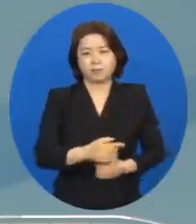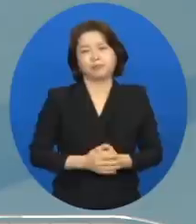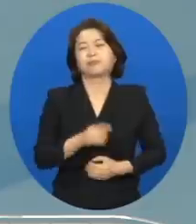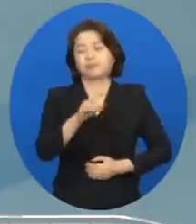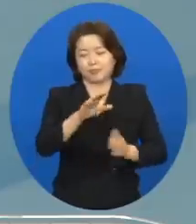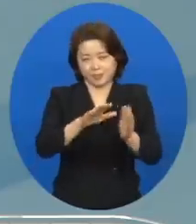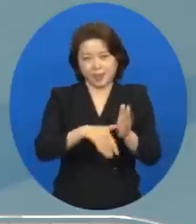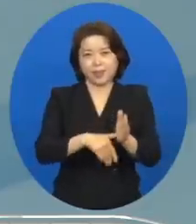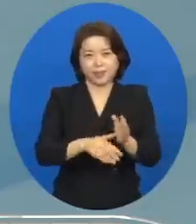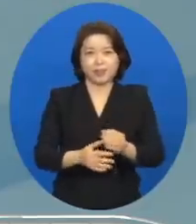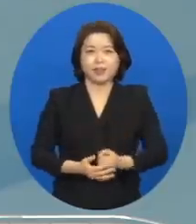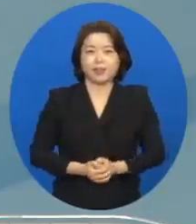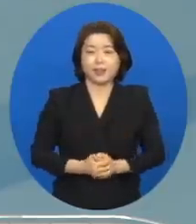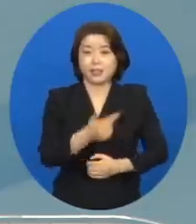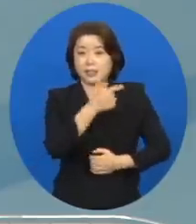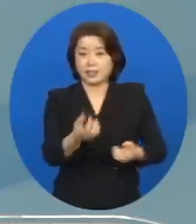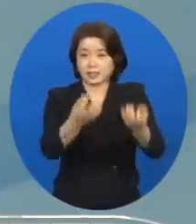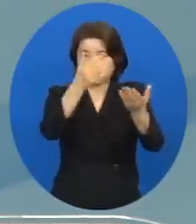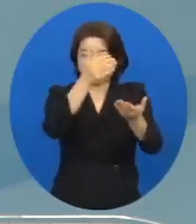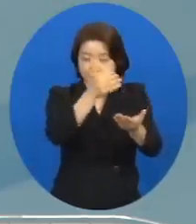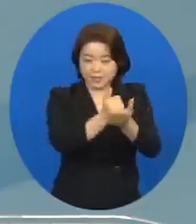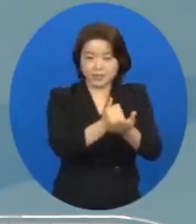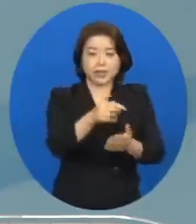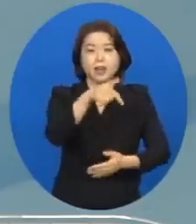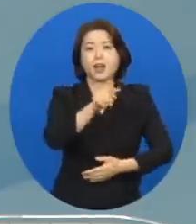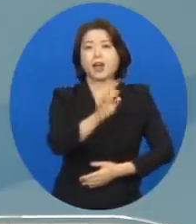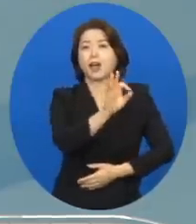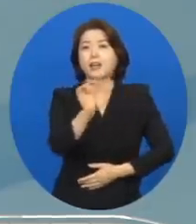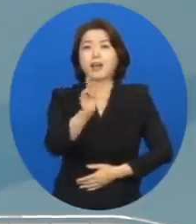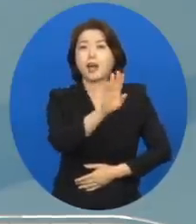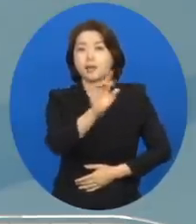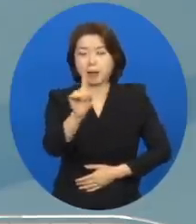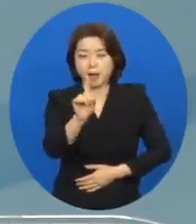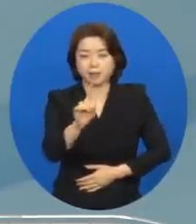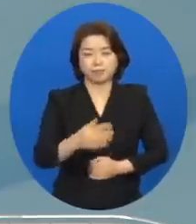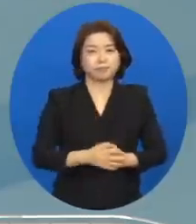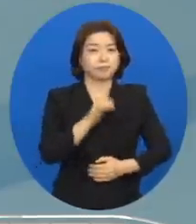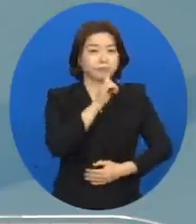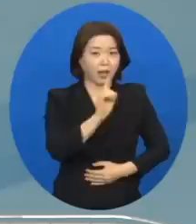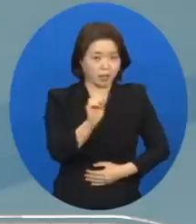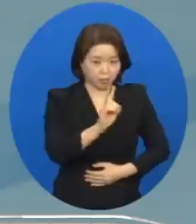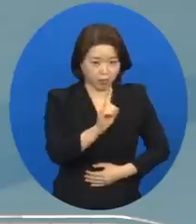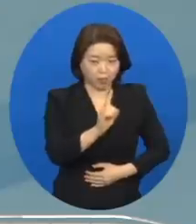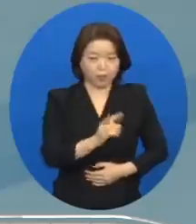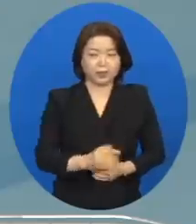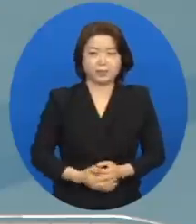그때 대제사장이었던 가야바가 이런 말을 합니다.